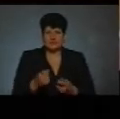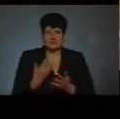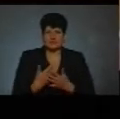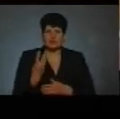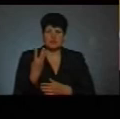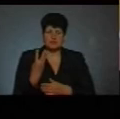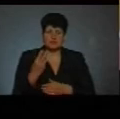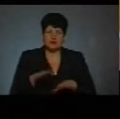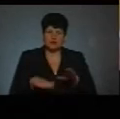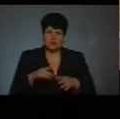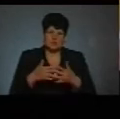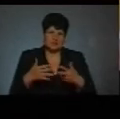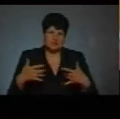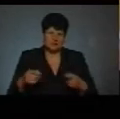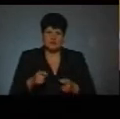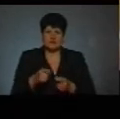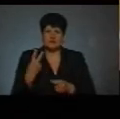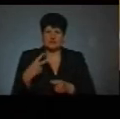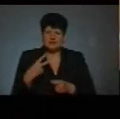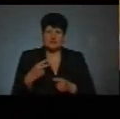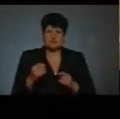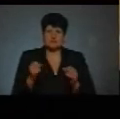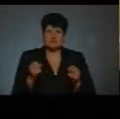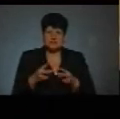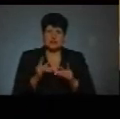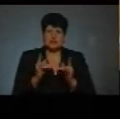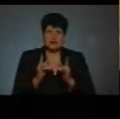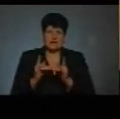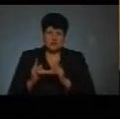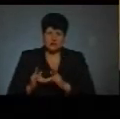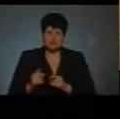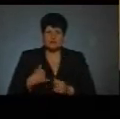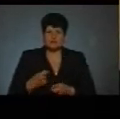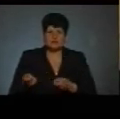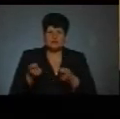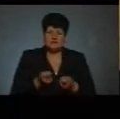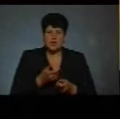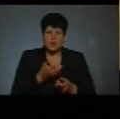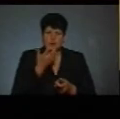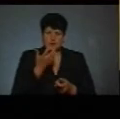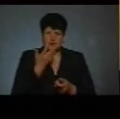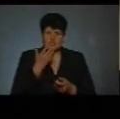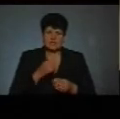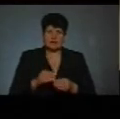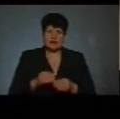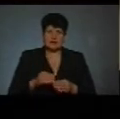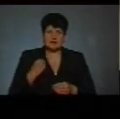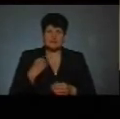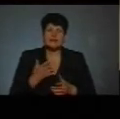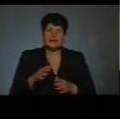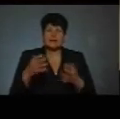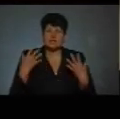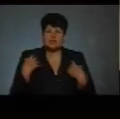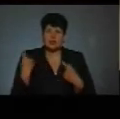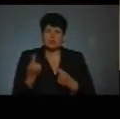тонн розхідного медичного матеріалу, 20 функціональних ліжок. У нас приїхали обігрівачі для тіла під час операції. Начальник обласного